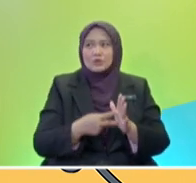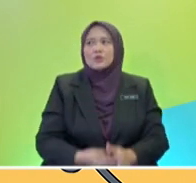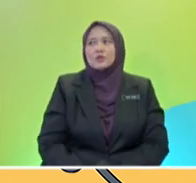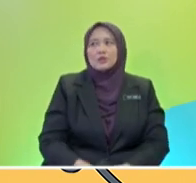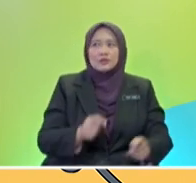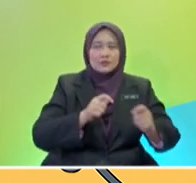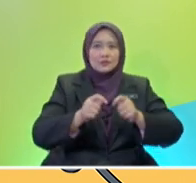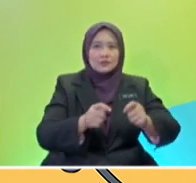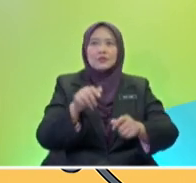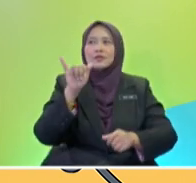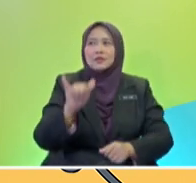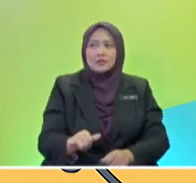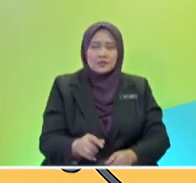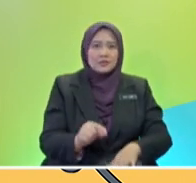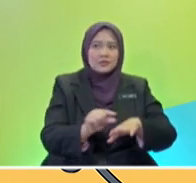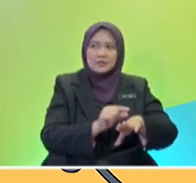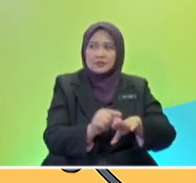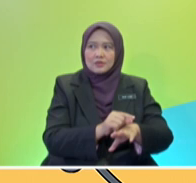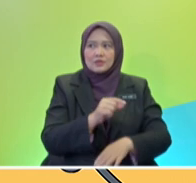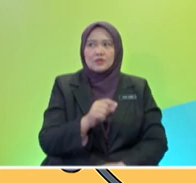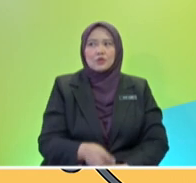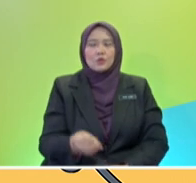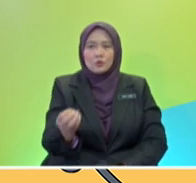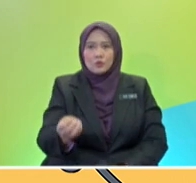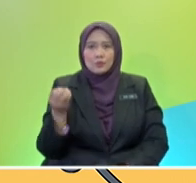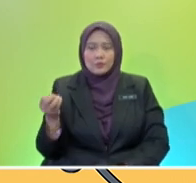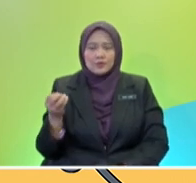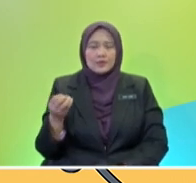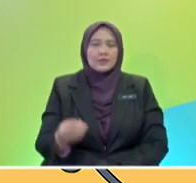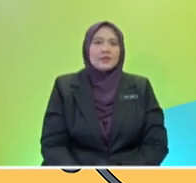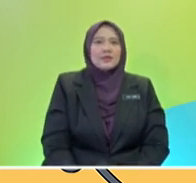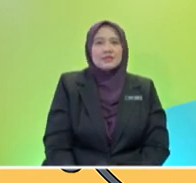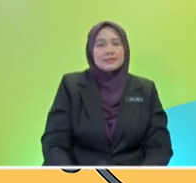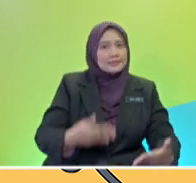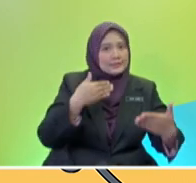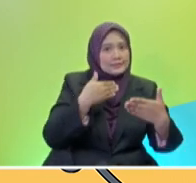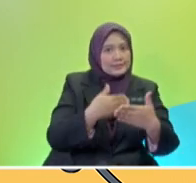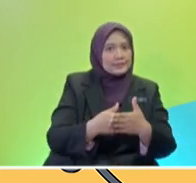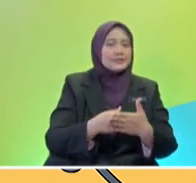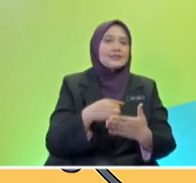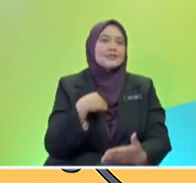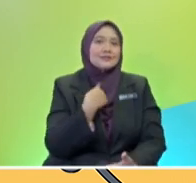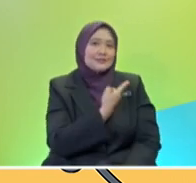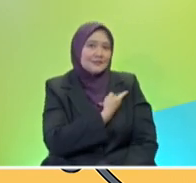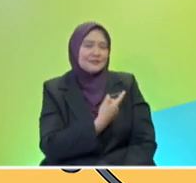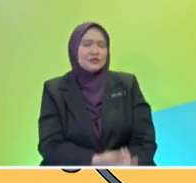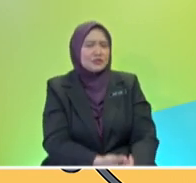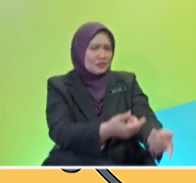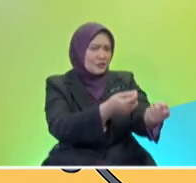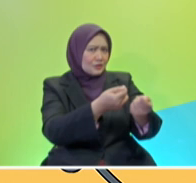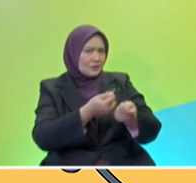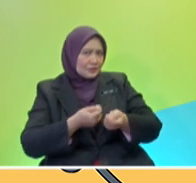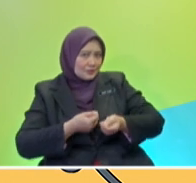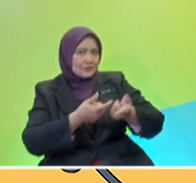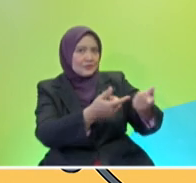menggerakkan suatu objek mendekati kita contohnya saya tarik Lori Ini ke